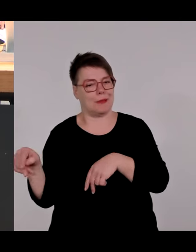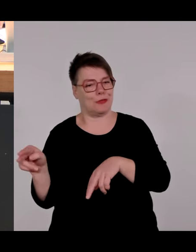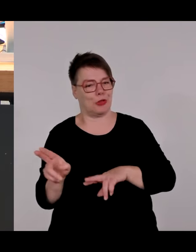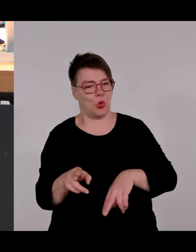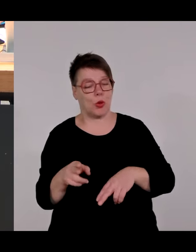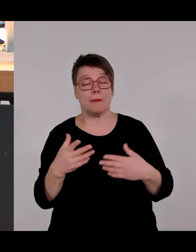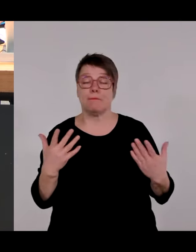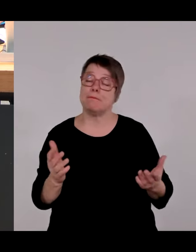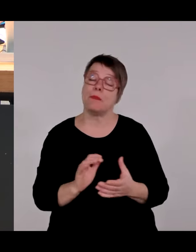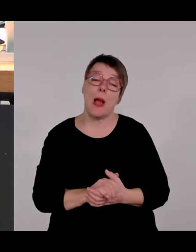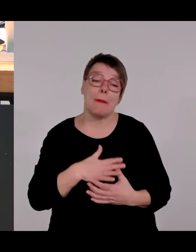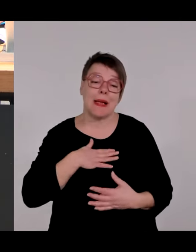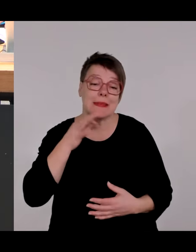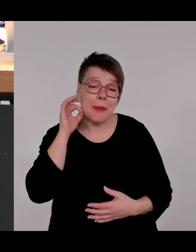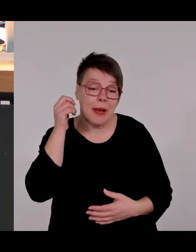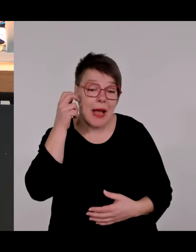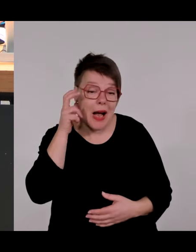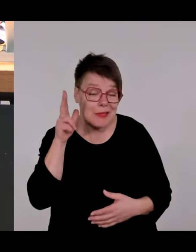auch